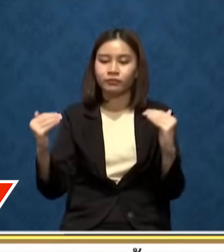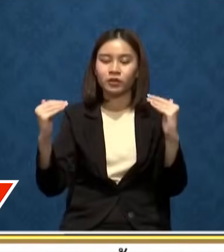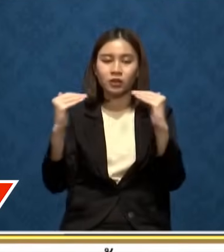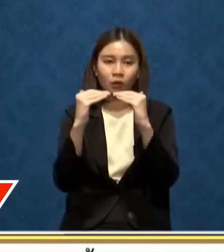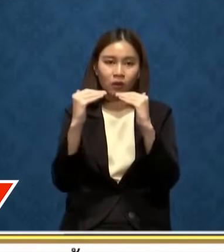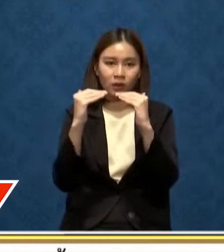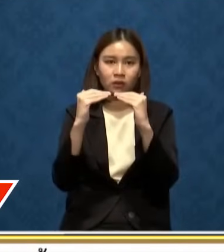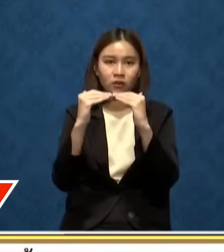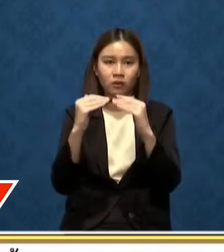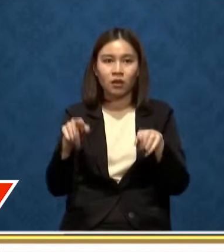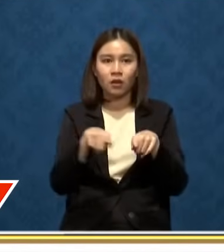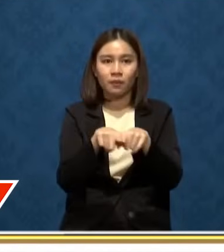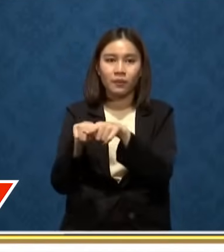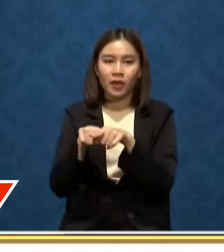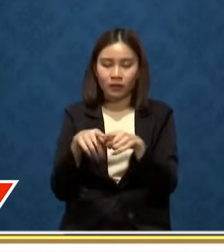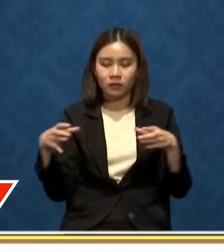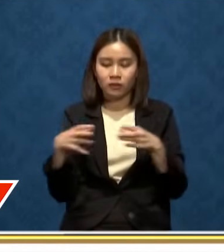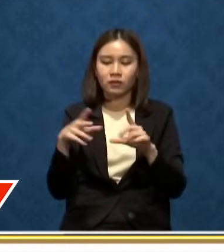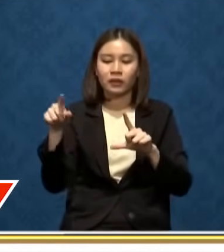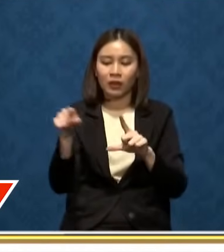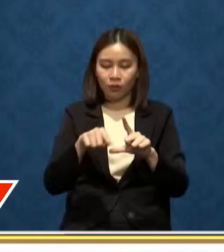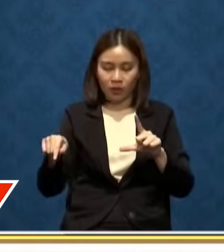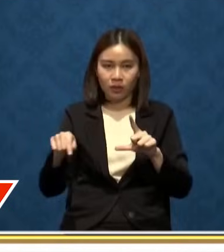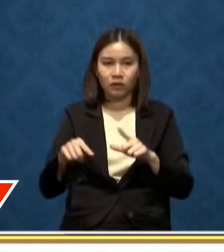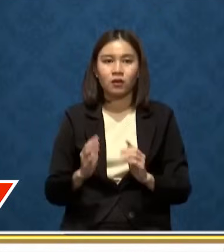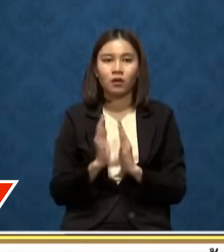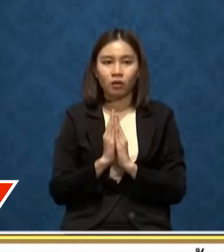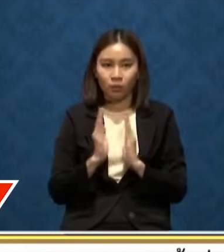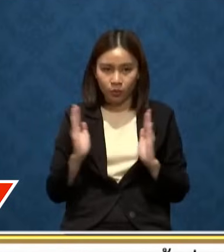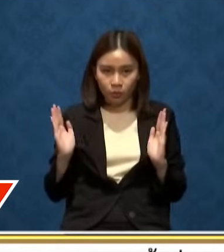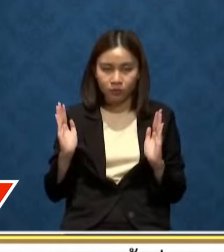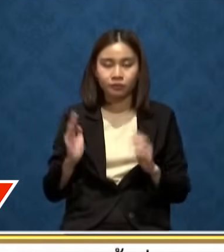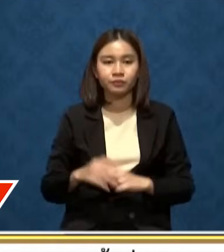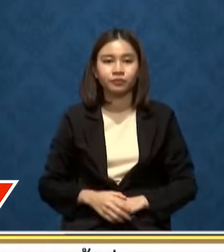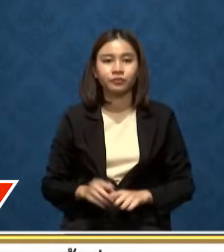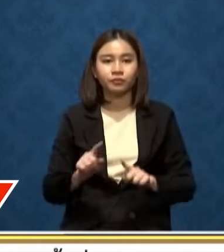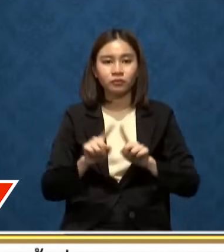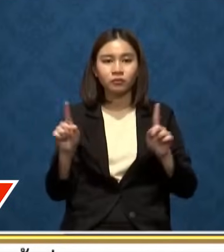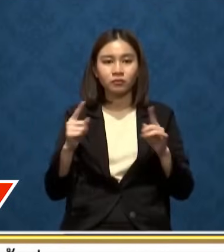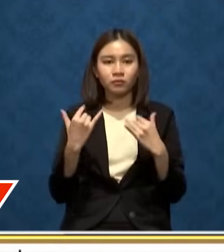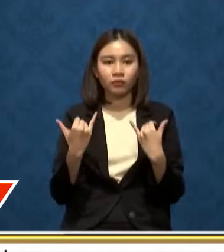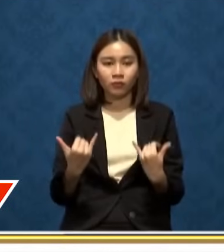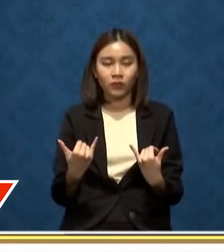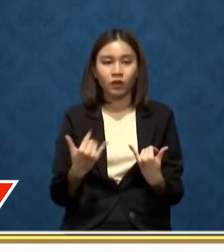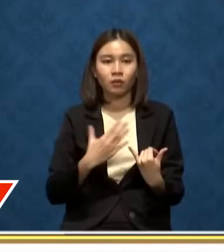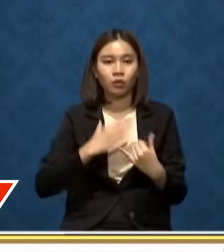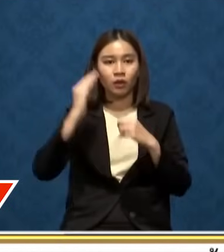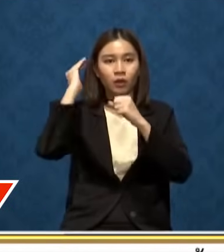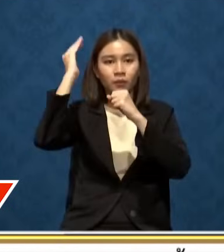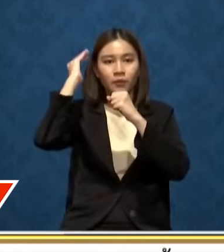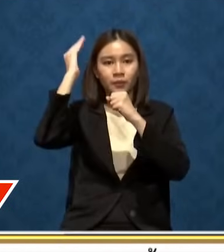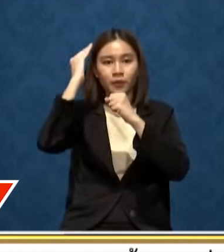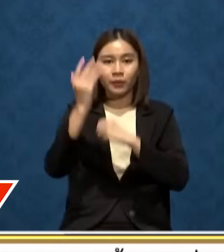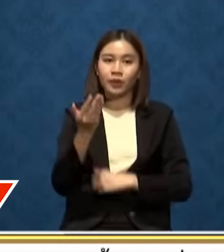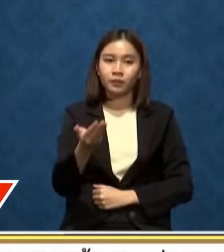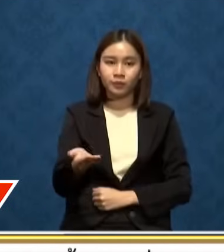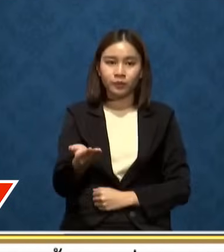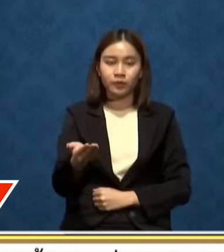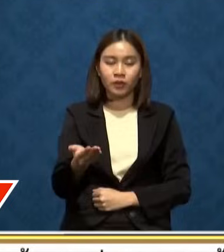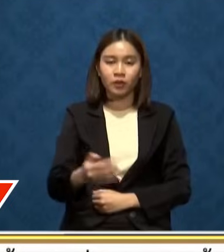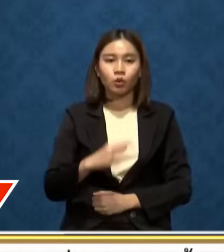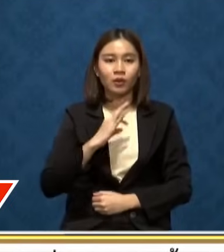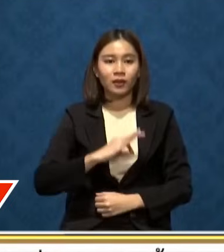ากันเหมือนก้าวไกลเรานะครับขอบคุณจริงๆแต่วันนี้ที่ผมต้องอภิปรายท่านด้วย